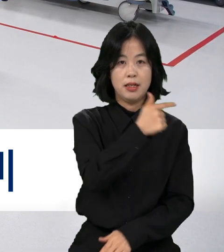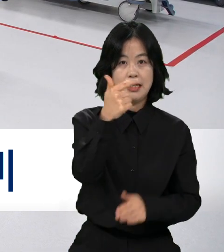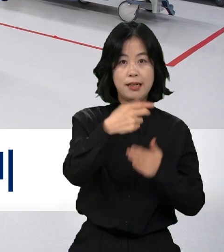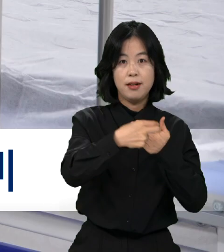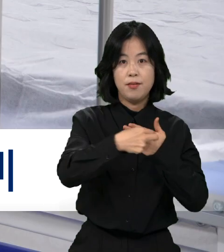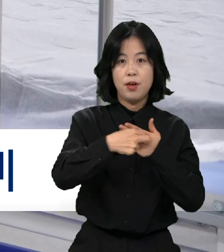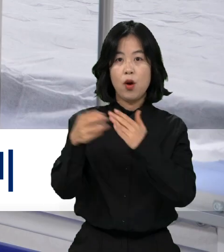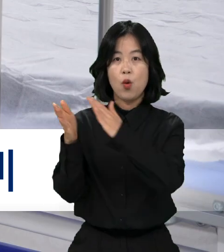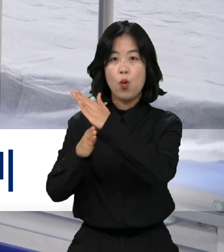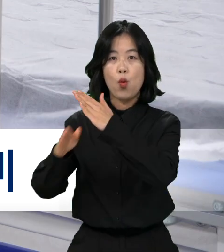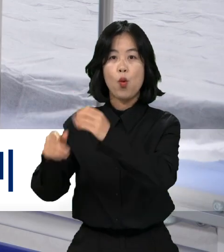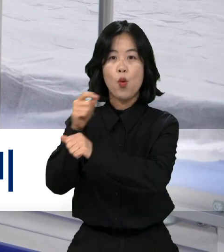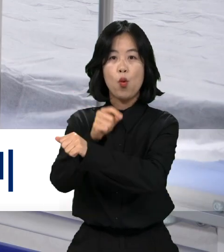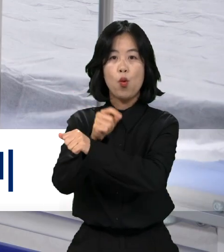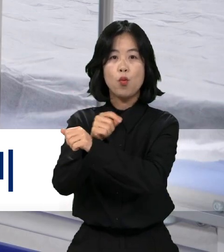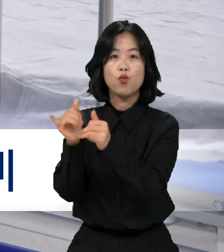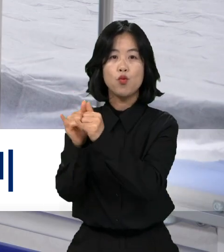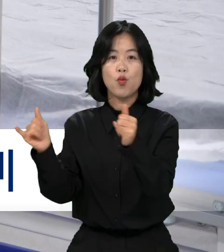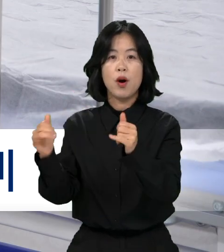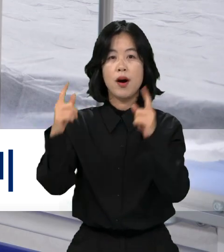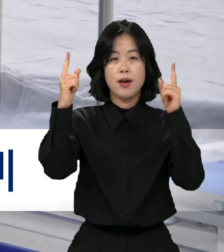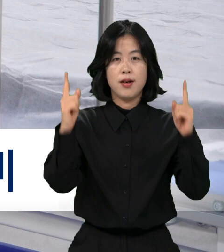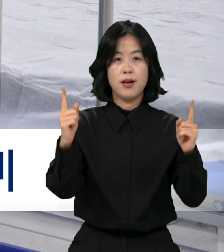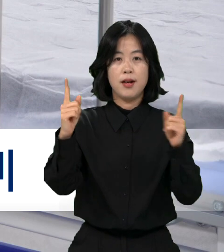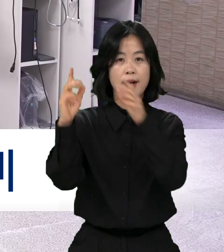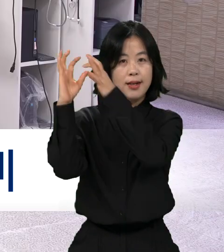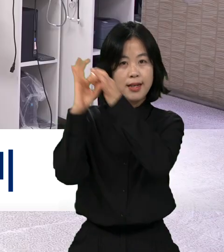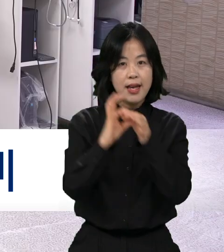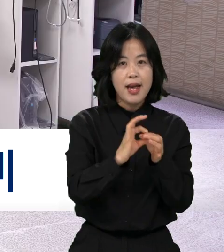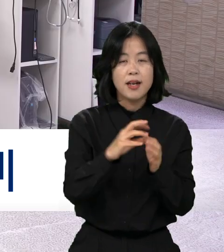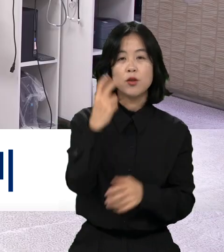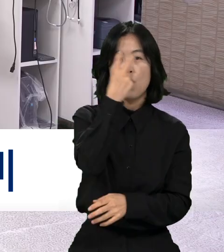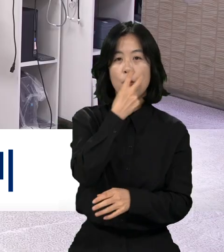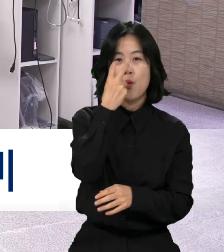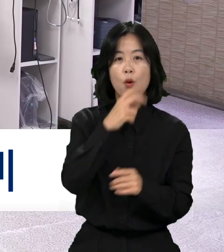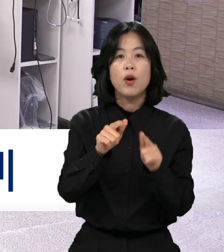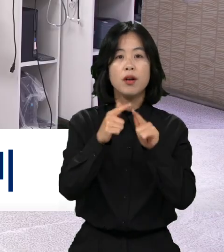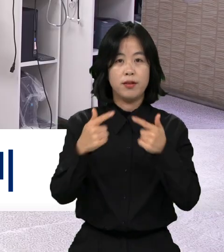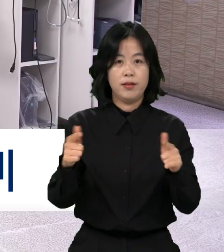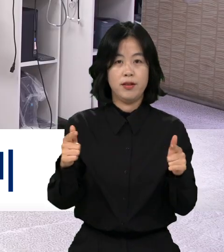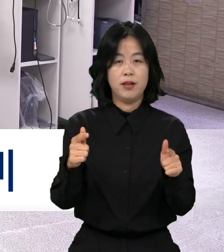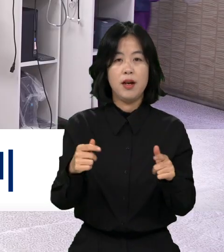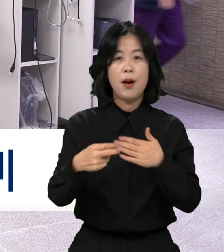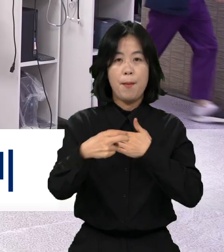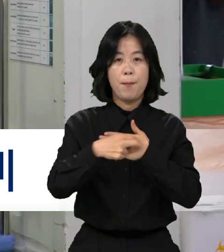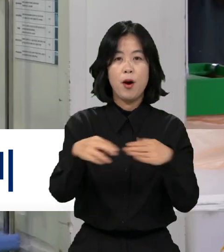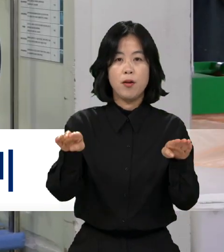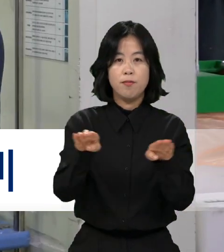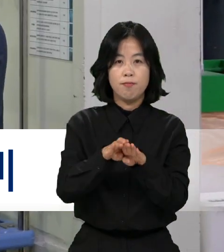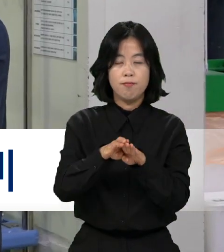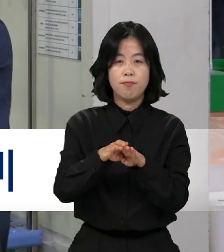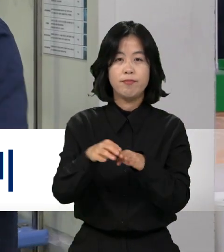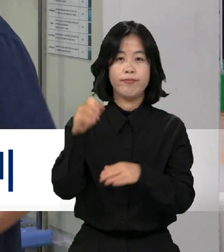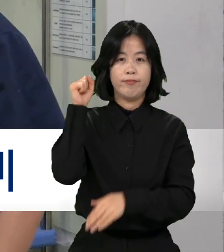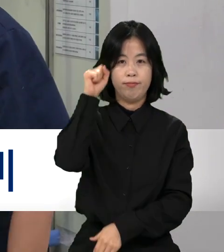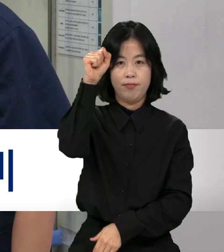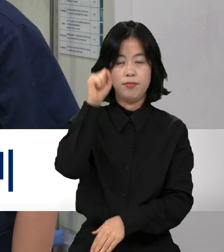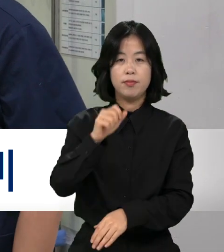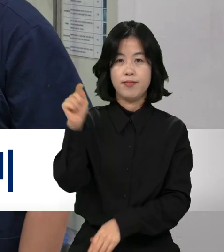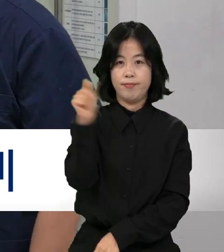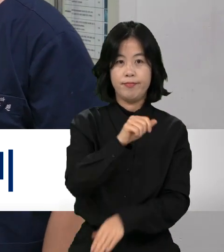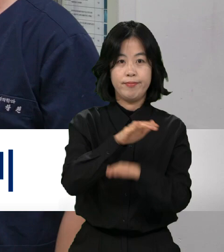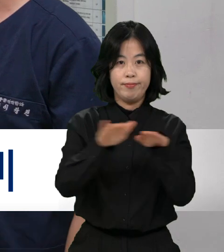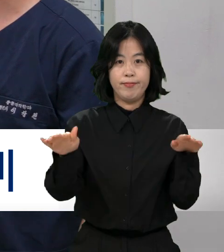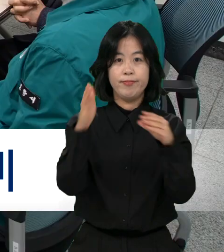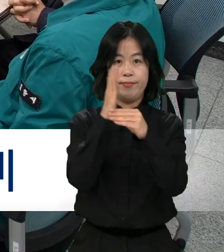살폈습니다 또시는 대형병원과 시간부 공무원을 일대일로 매칭해 실시간 모니터링을 하는 등의 책임